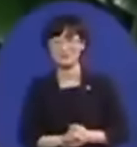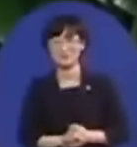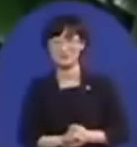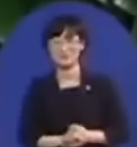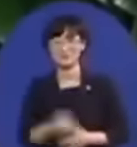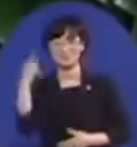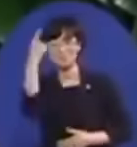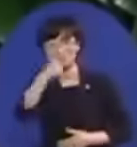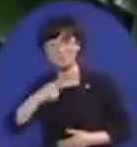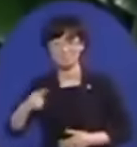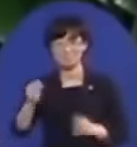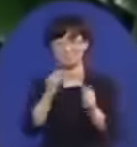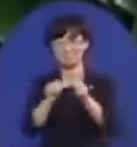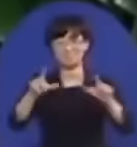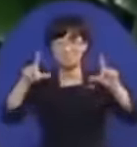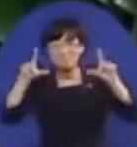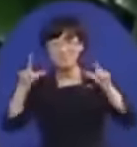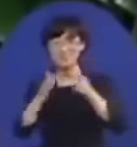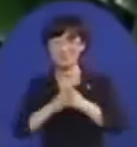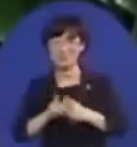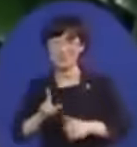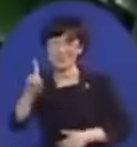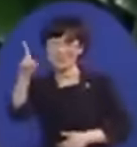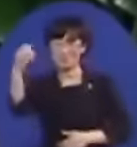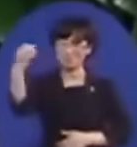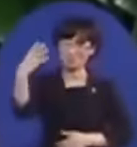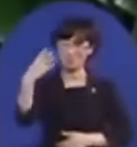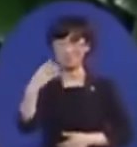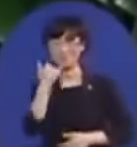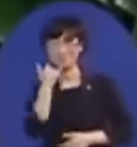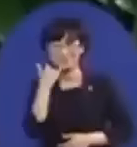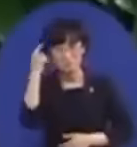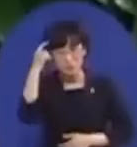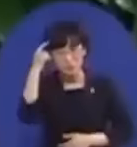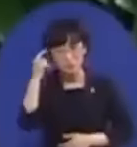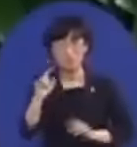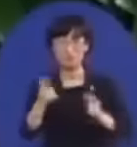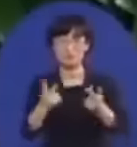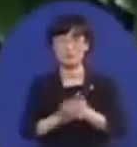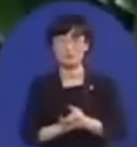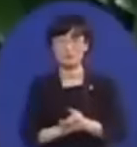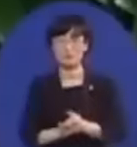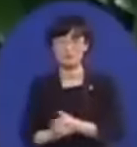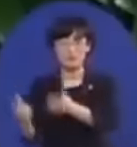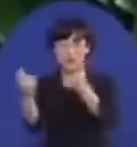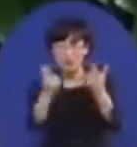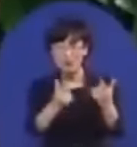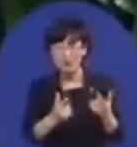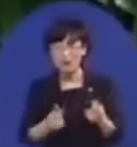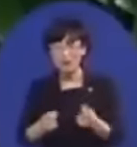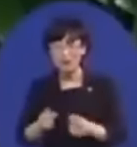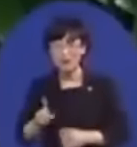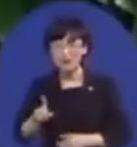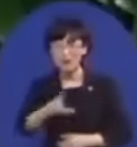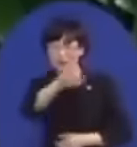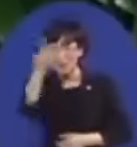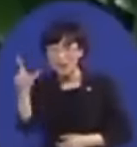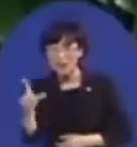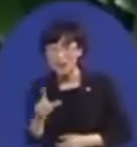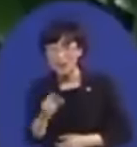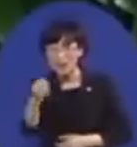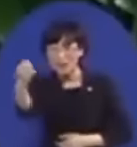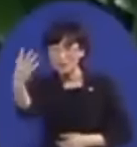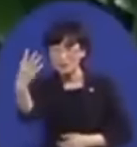인물이 좋으니까 달빛을 받으면 이도른 같지요. 그러나 다 달빛을 받아서